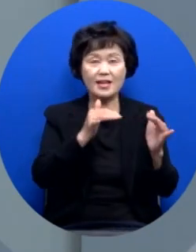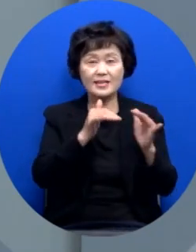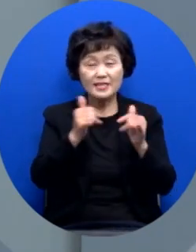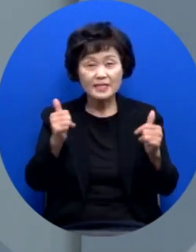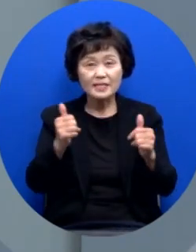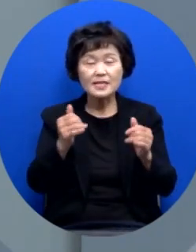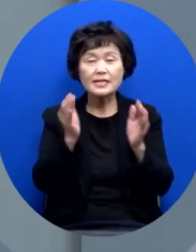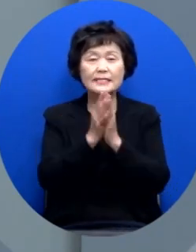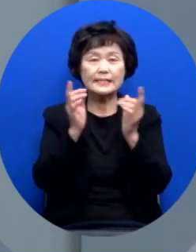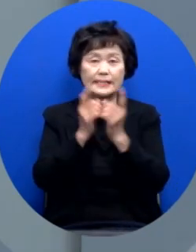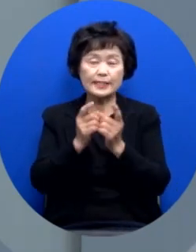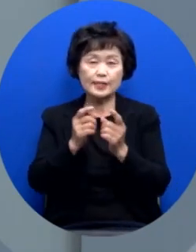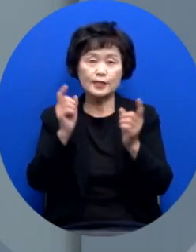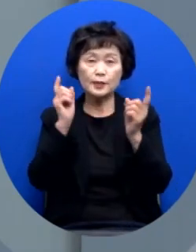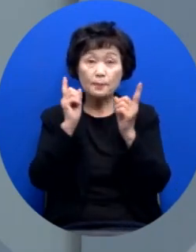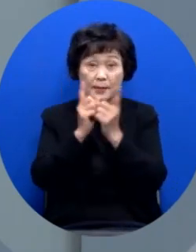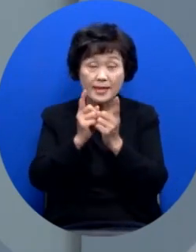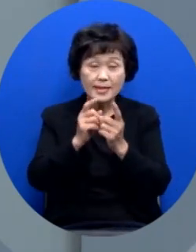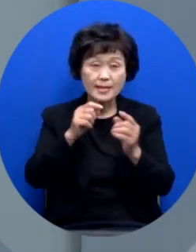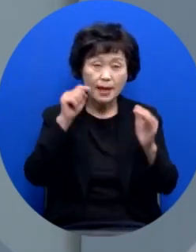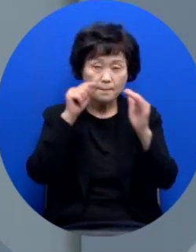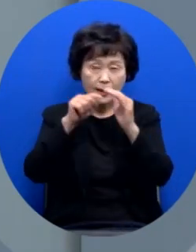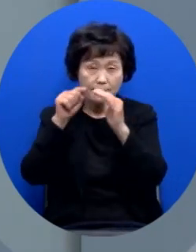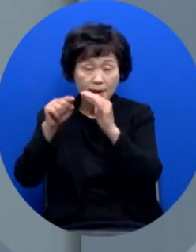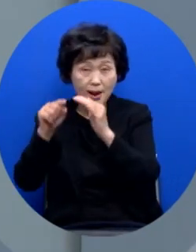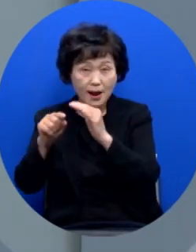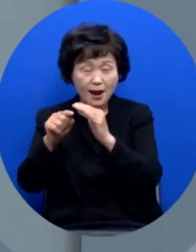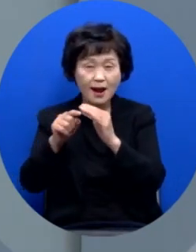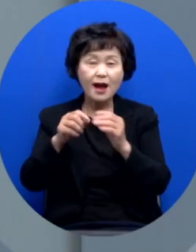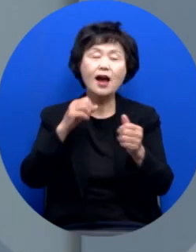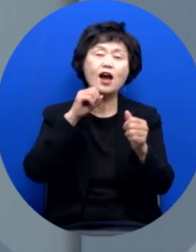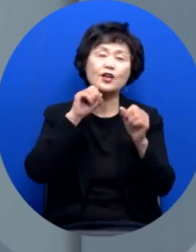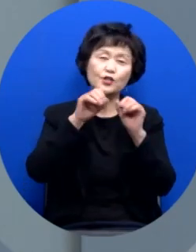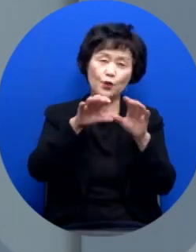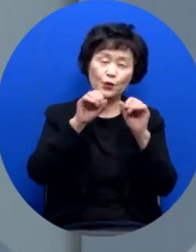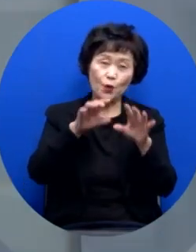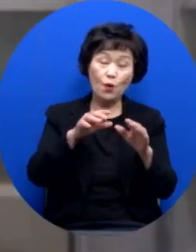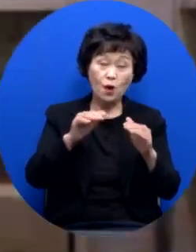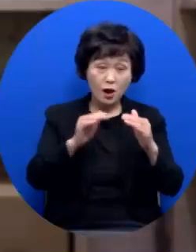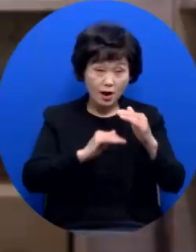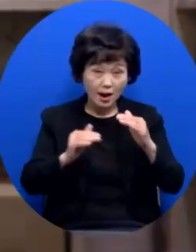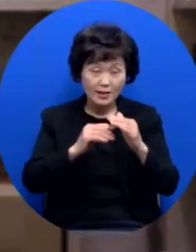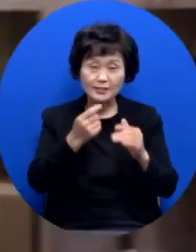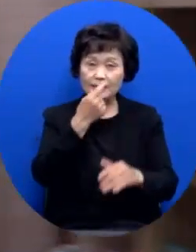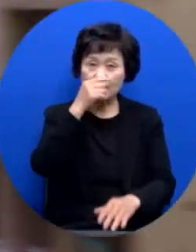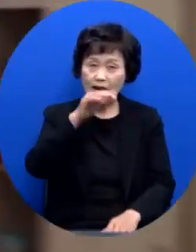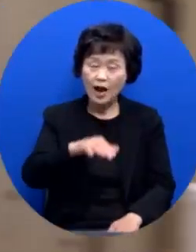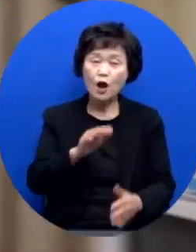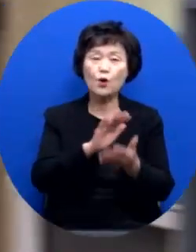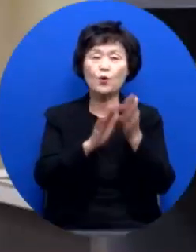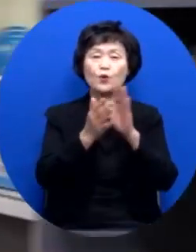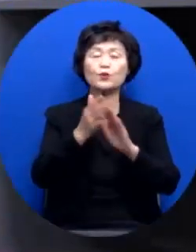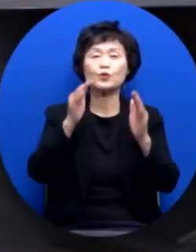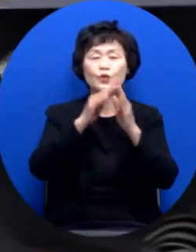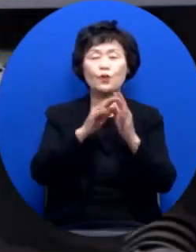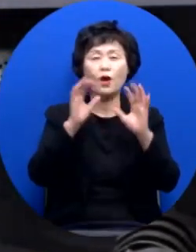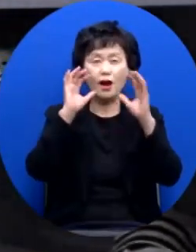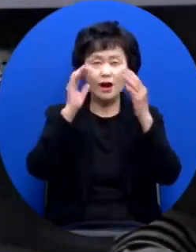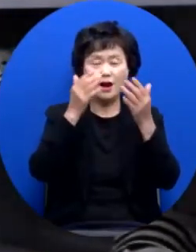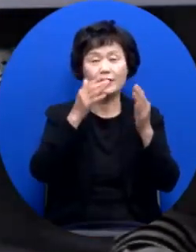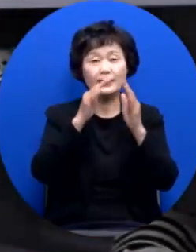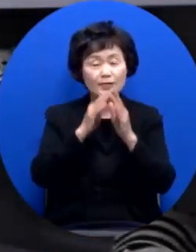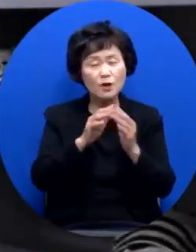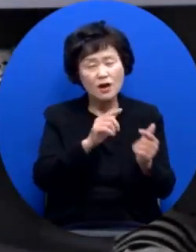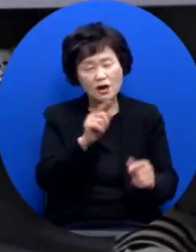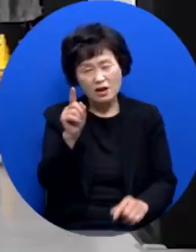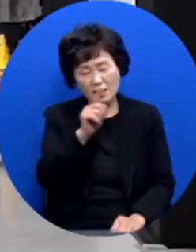프로그램인데요. 새소식반이라는 프로그램입니다. 가정이나 학원이나 유치원, 어린이집 또 어떤